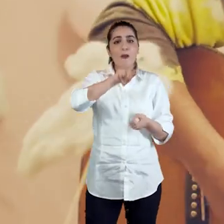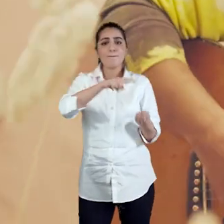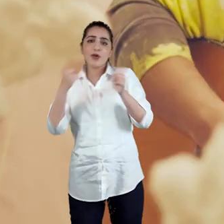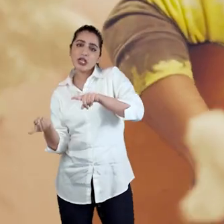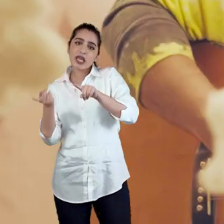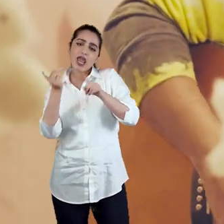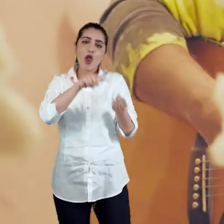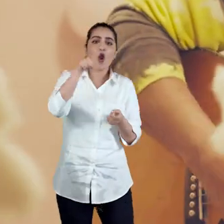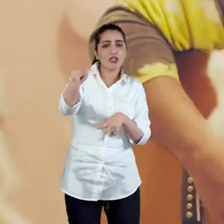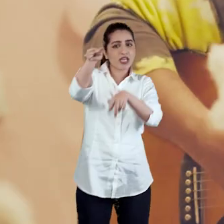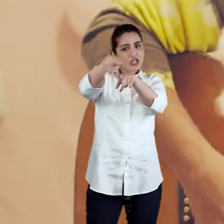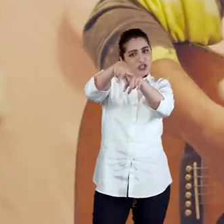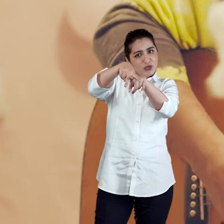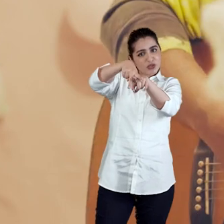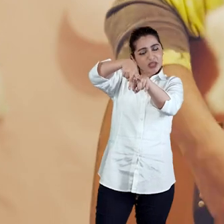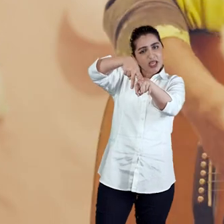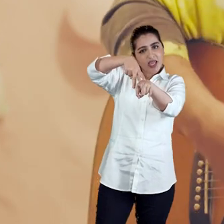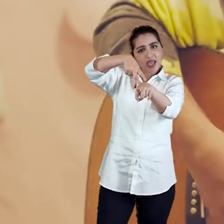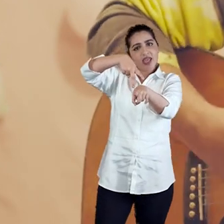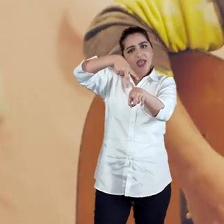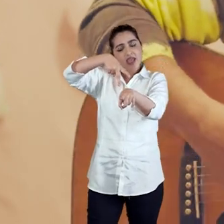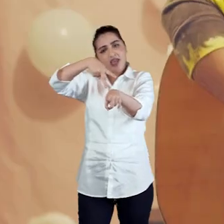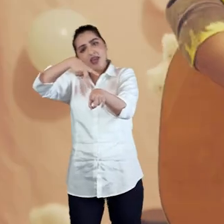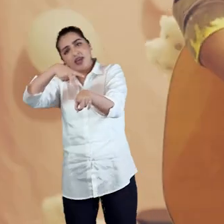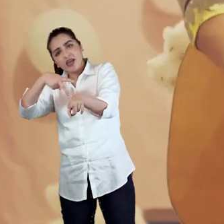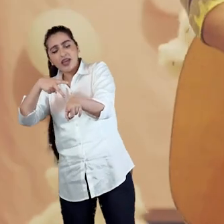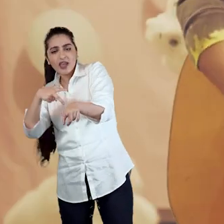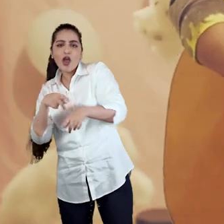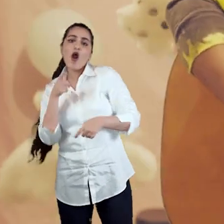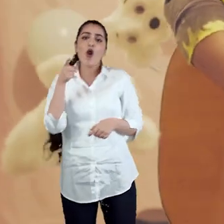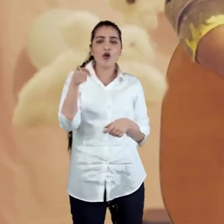उल्टे पुल्टे उसके जूते,